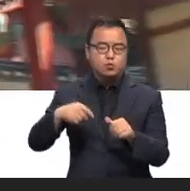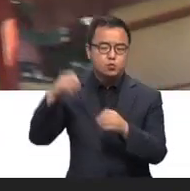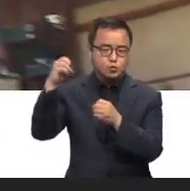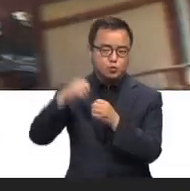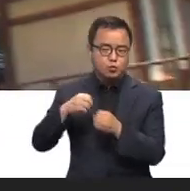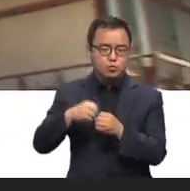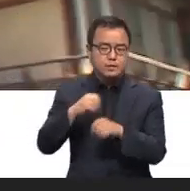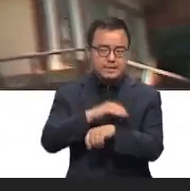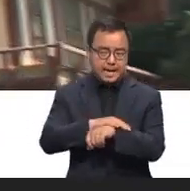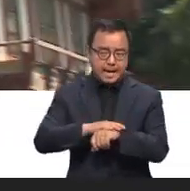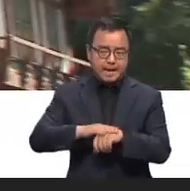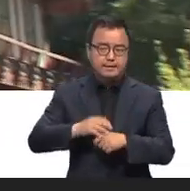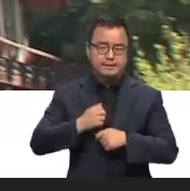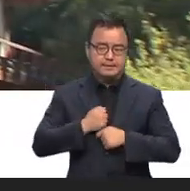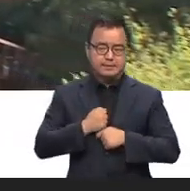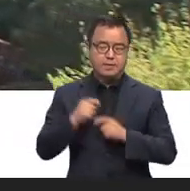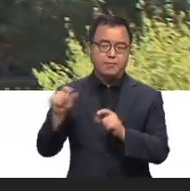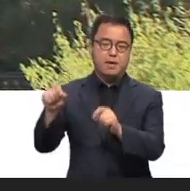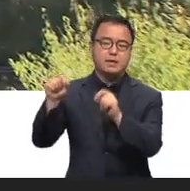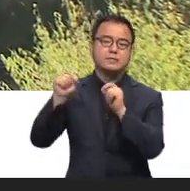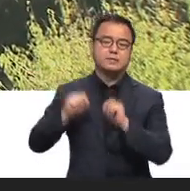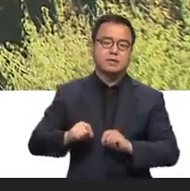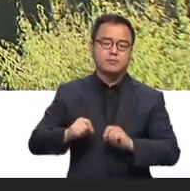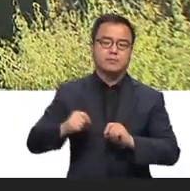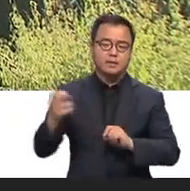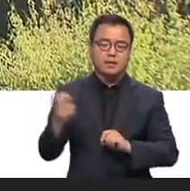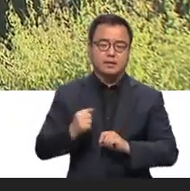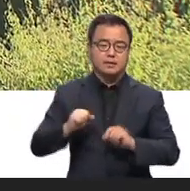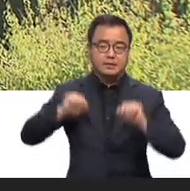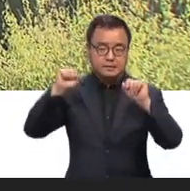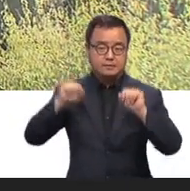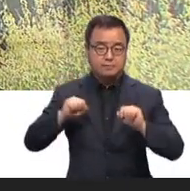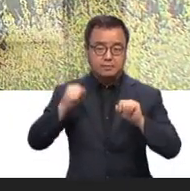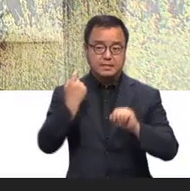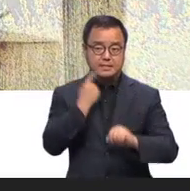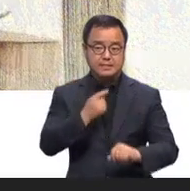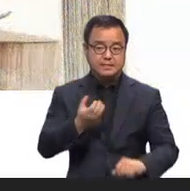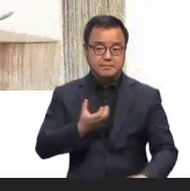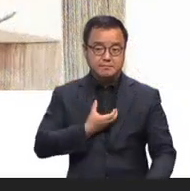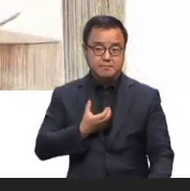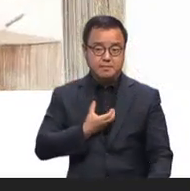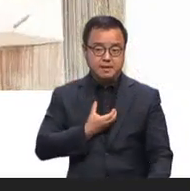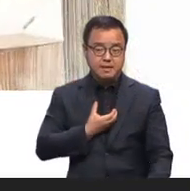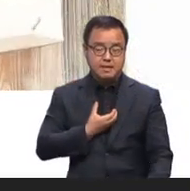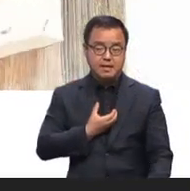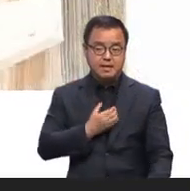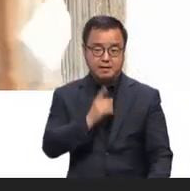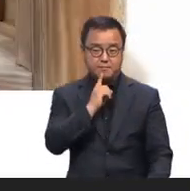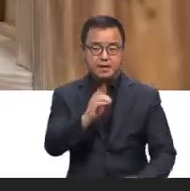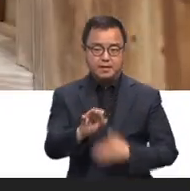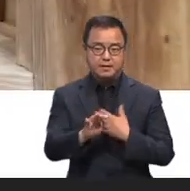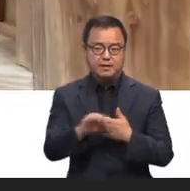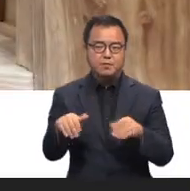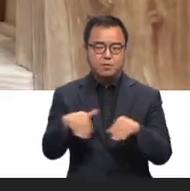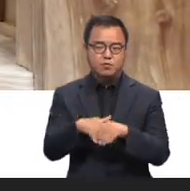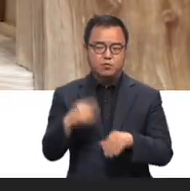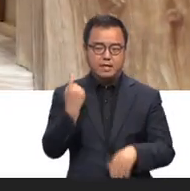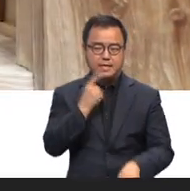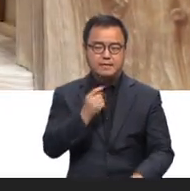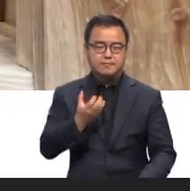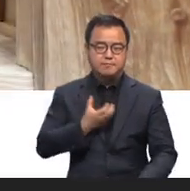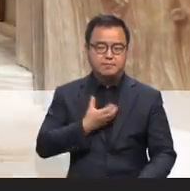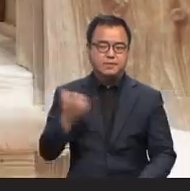잘 꼬 전하고 갯수 해 왔다 스포츠의 금메달이 있다면 문화의 금메달을 땄다고 생각을